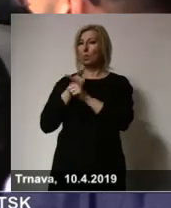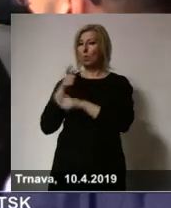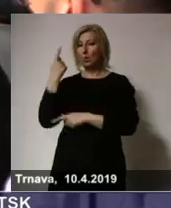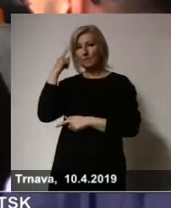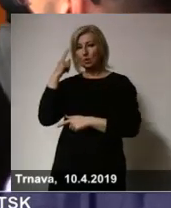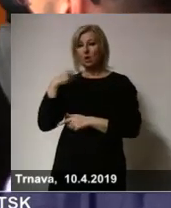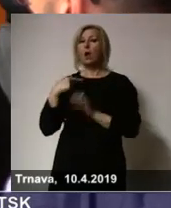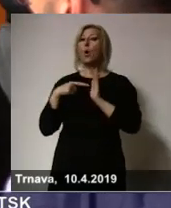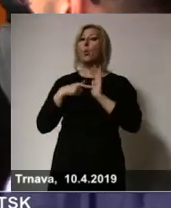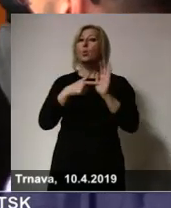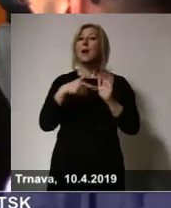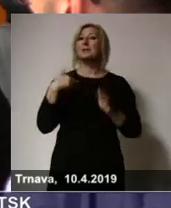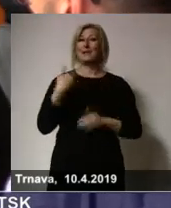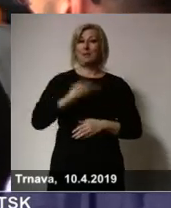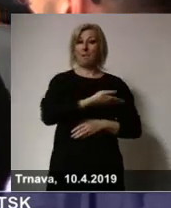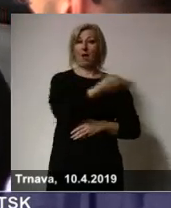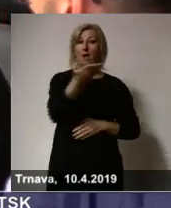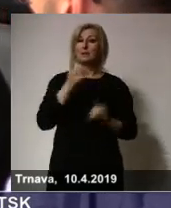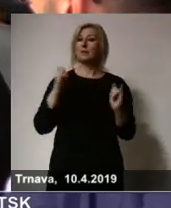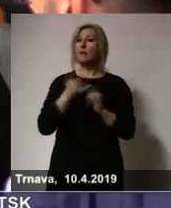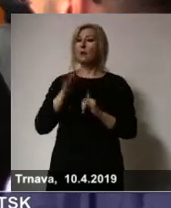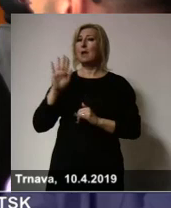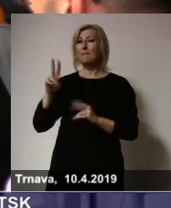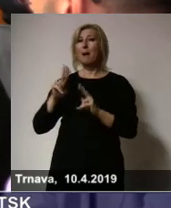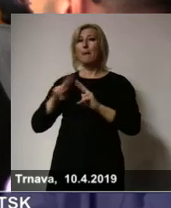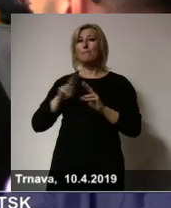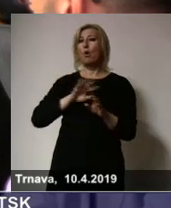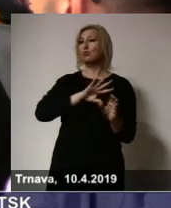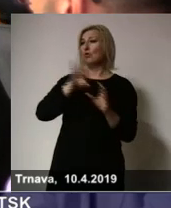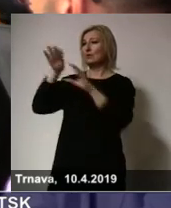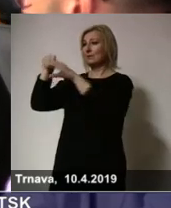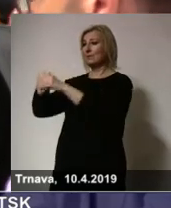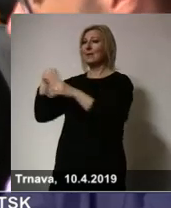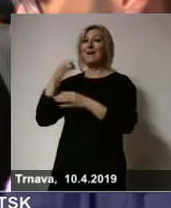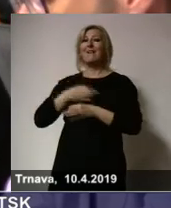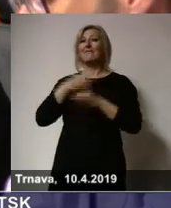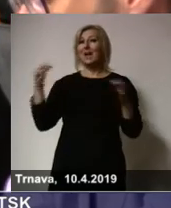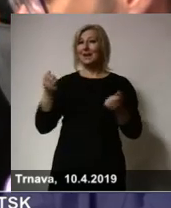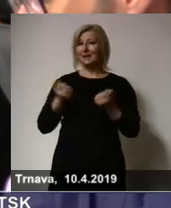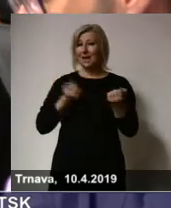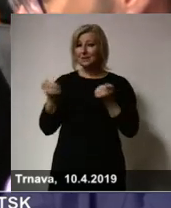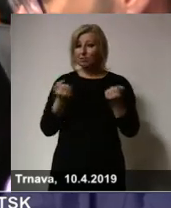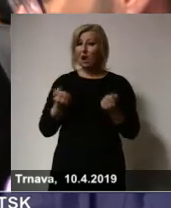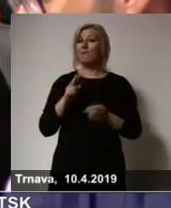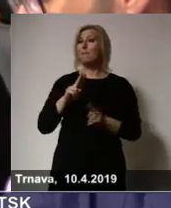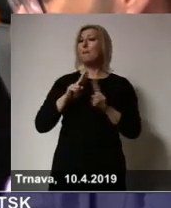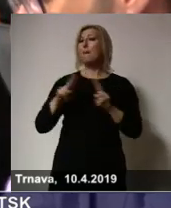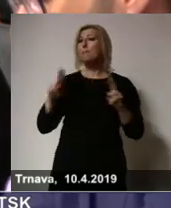mladým ľuďom, že majú šancu o verejnej správe, majú šancu v Trnavskom samosprávnom kraji, aby sa uchádzali o tieto